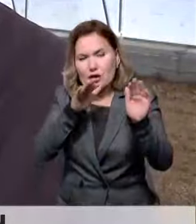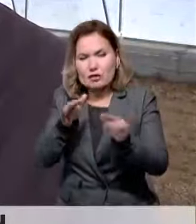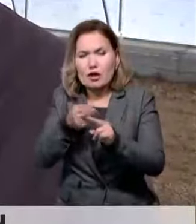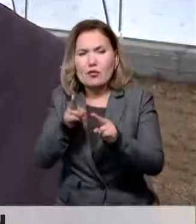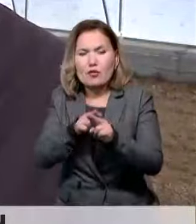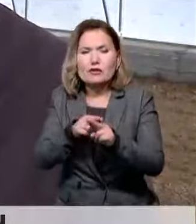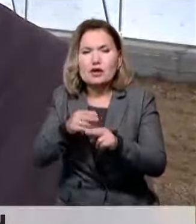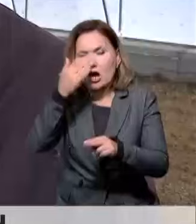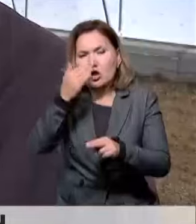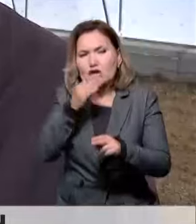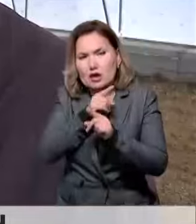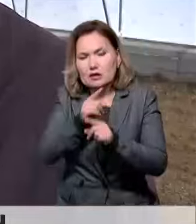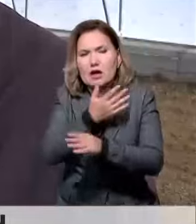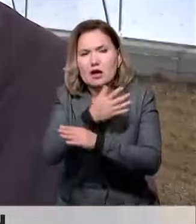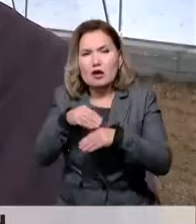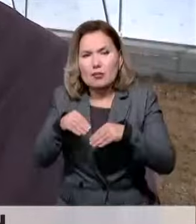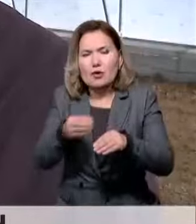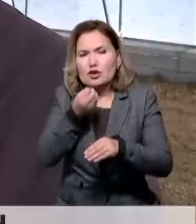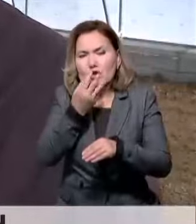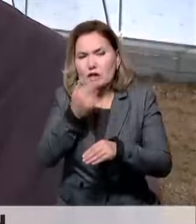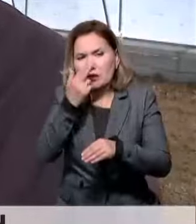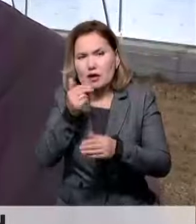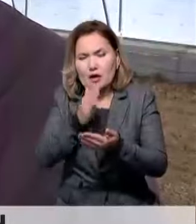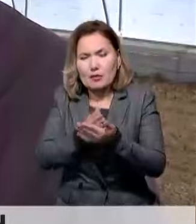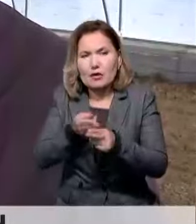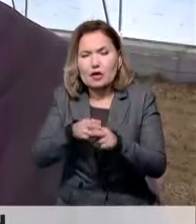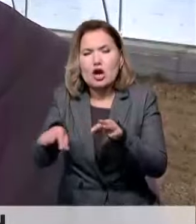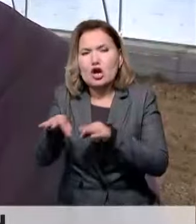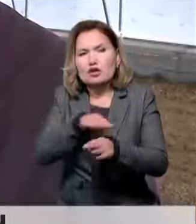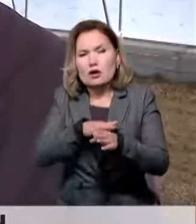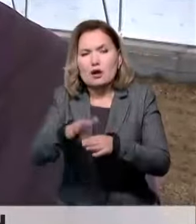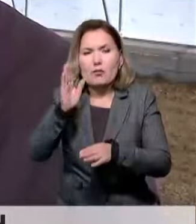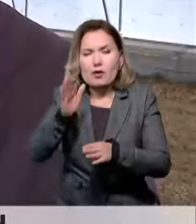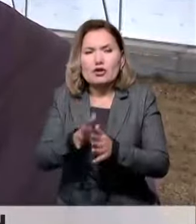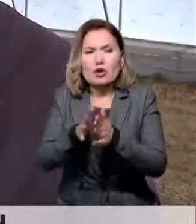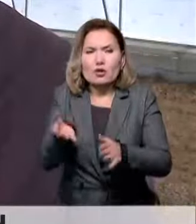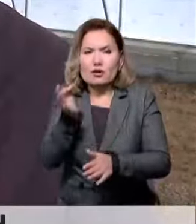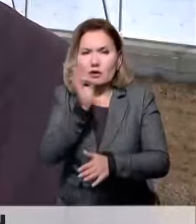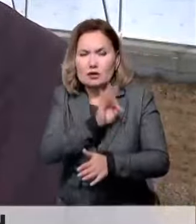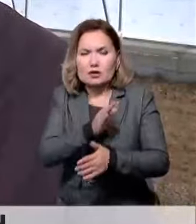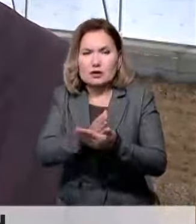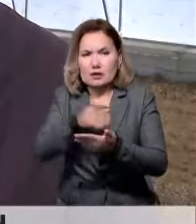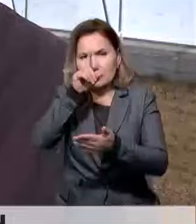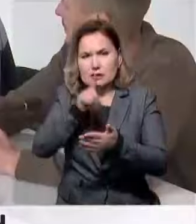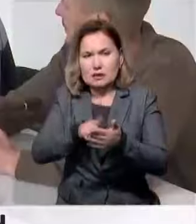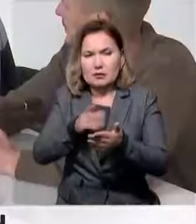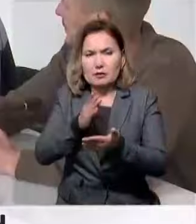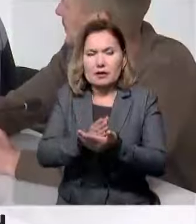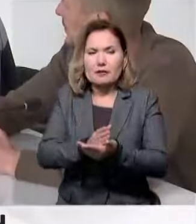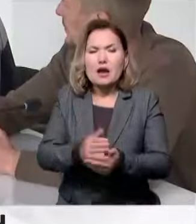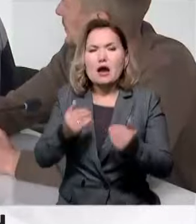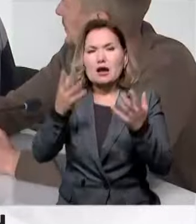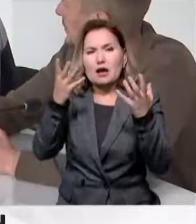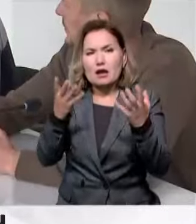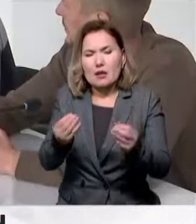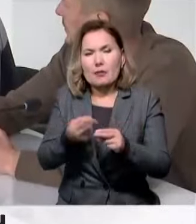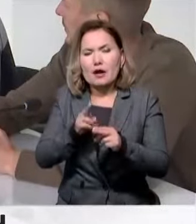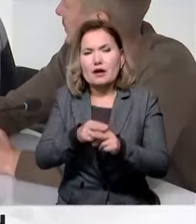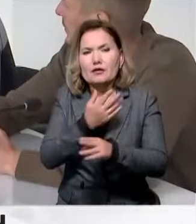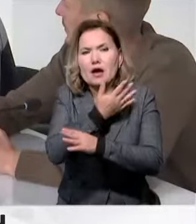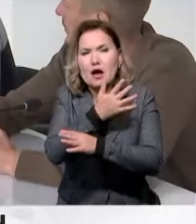қысқатты арқа өңірлерге жақсы бейімделген. Сондықтан бұл жобамыз болашақта өз жемісін берерине сенімдіміз. Қазірден бастап